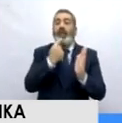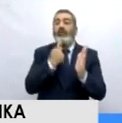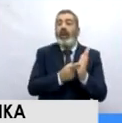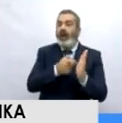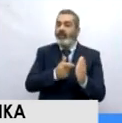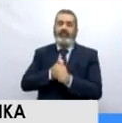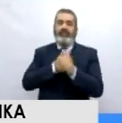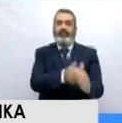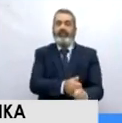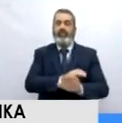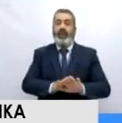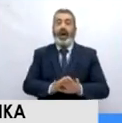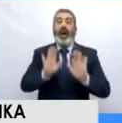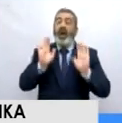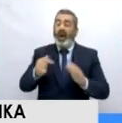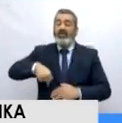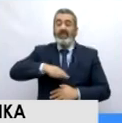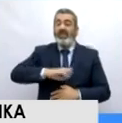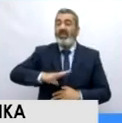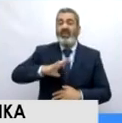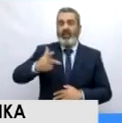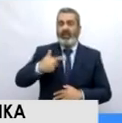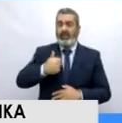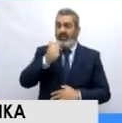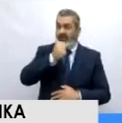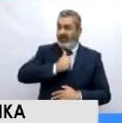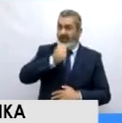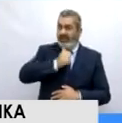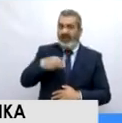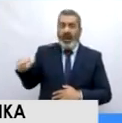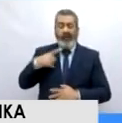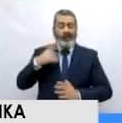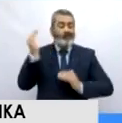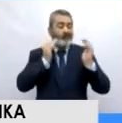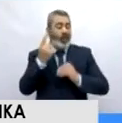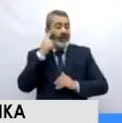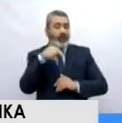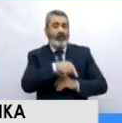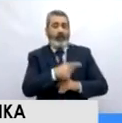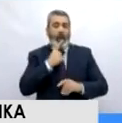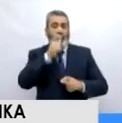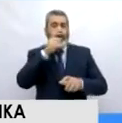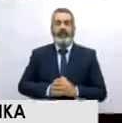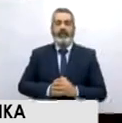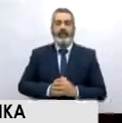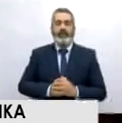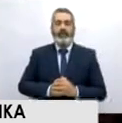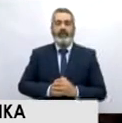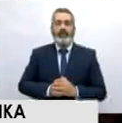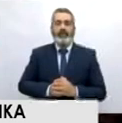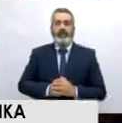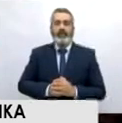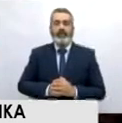όμως πάντα απρόθυμοι να ανεχτούμε οποιαδήποτε αμφισβήτηση των κυριαρχικών μας δικαιωμάτων. Αυτό λοιπόν που